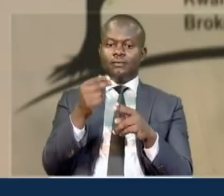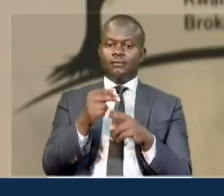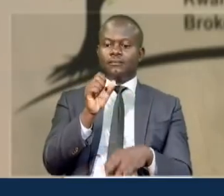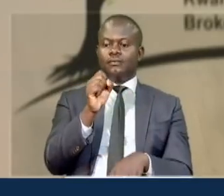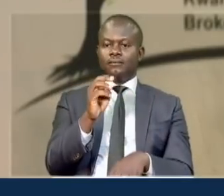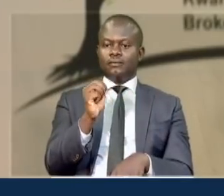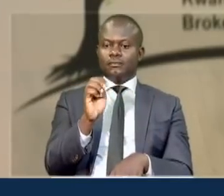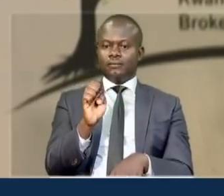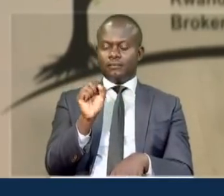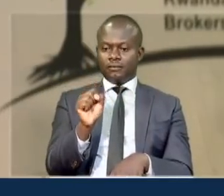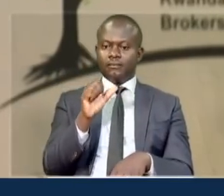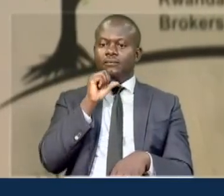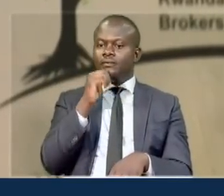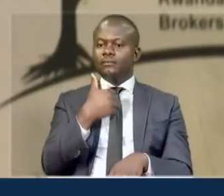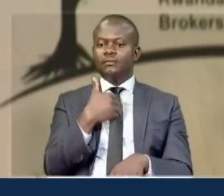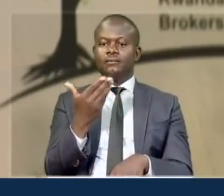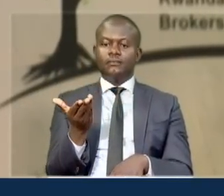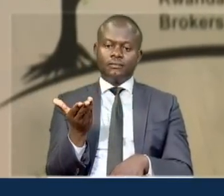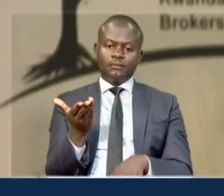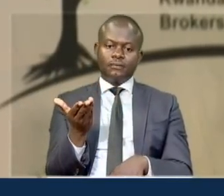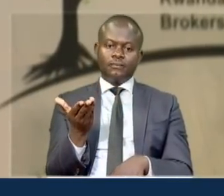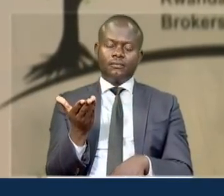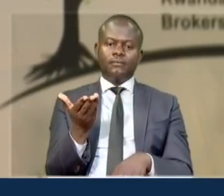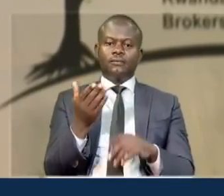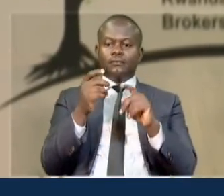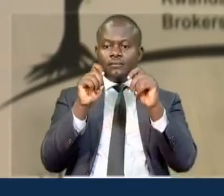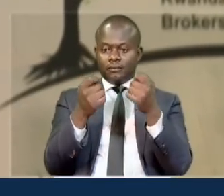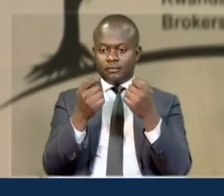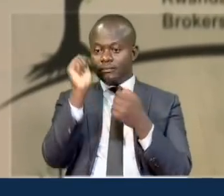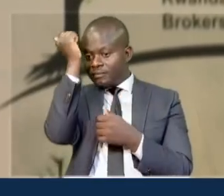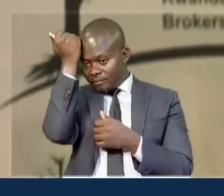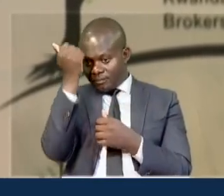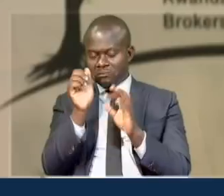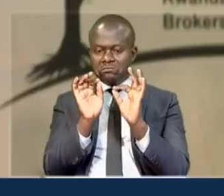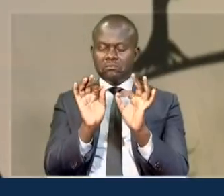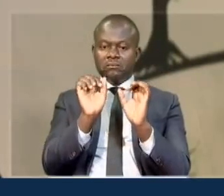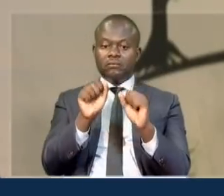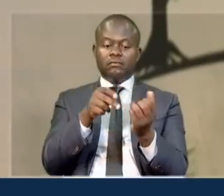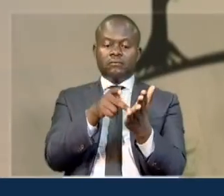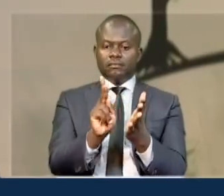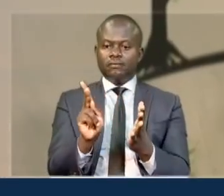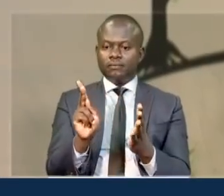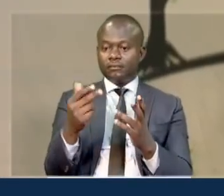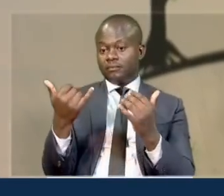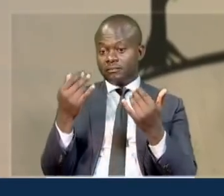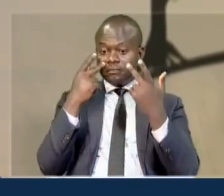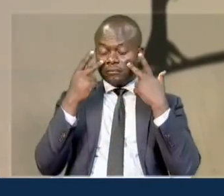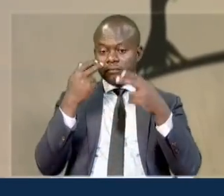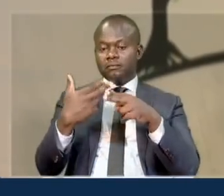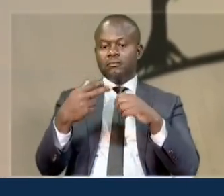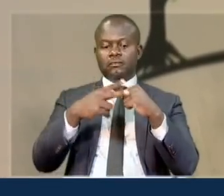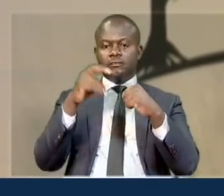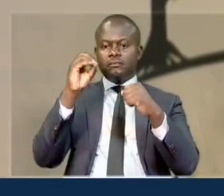SMEs usanga badafite ubwoko bw'ubwishingizi bubabereye bashobora kuba bagura urebye 70%